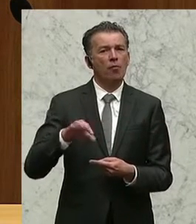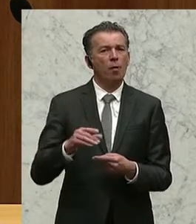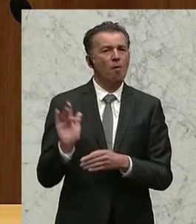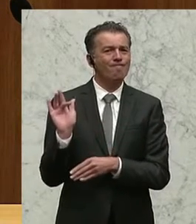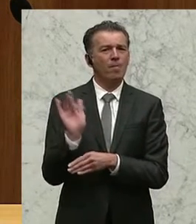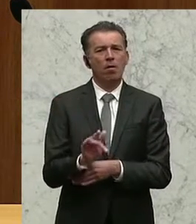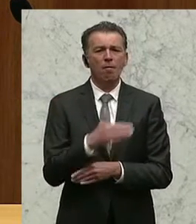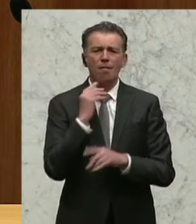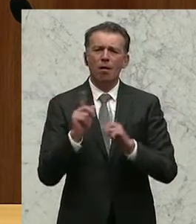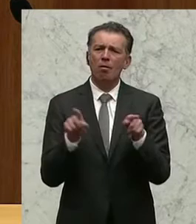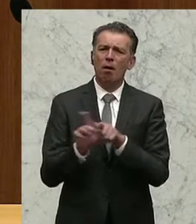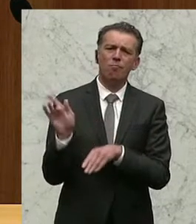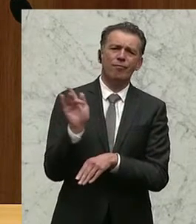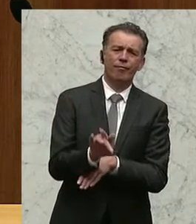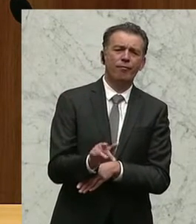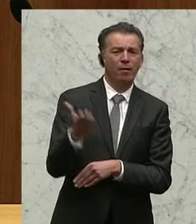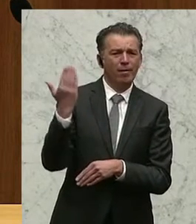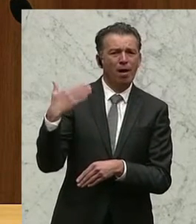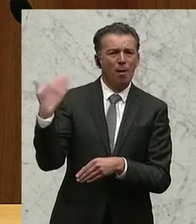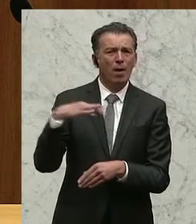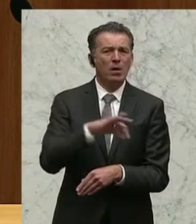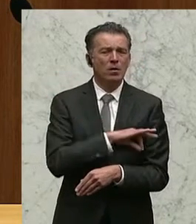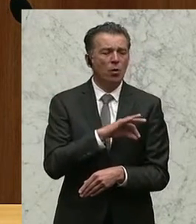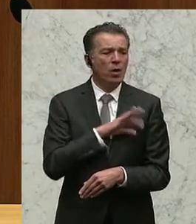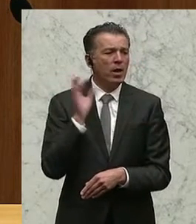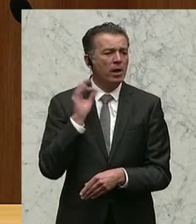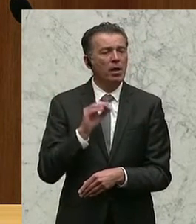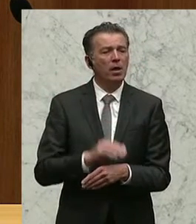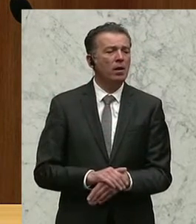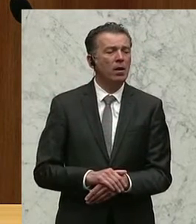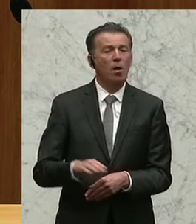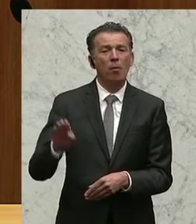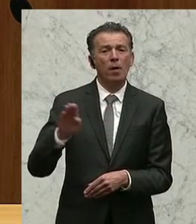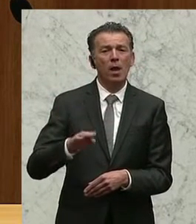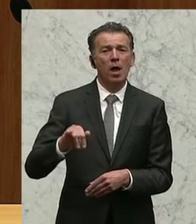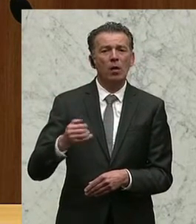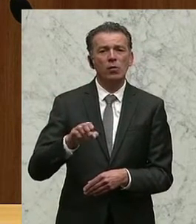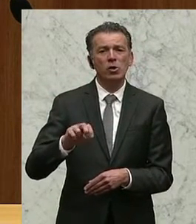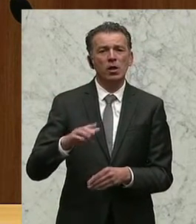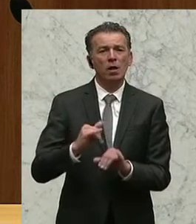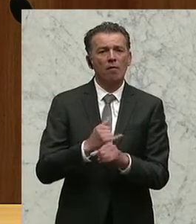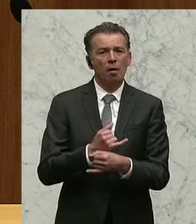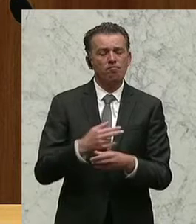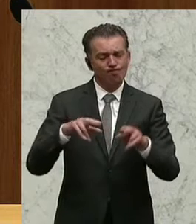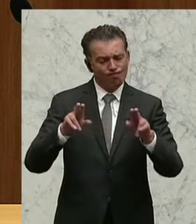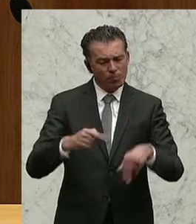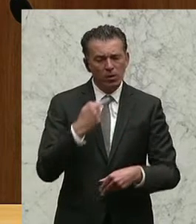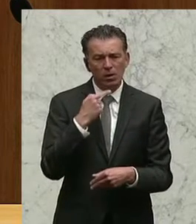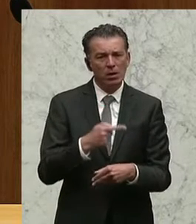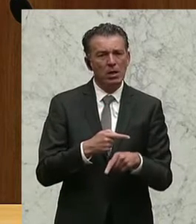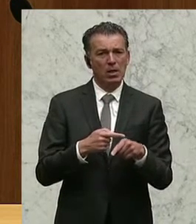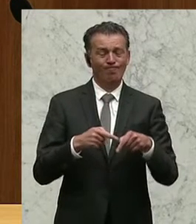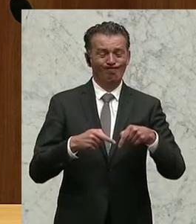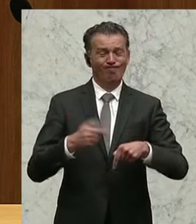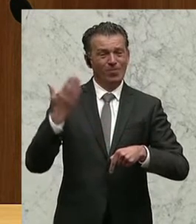Und damals hat meine Kollegin Dagmar Belakovic-Jennewein zu Recht von einem